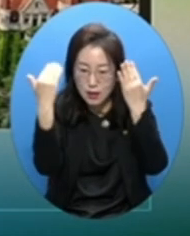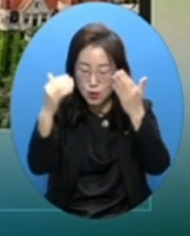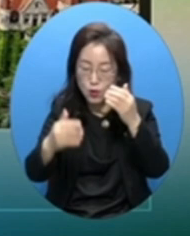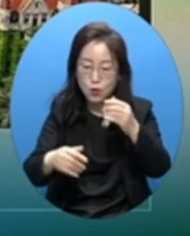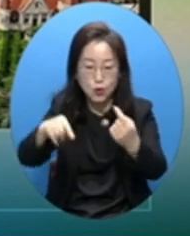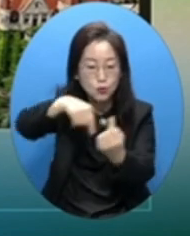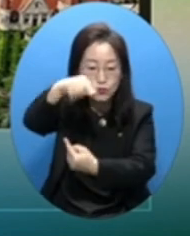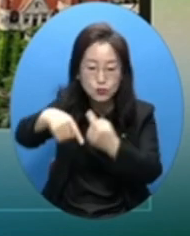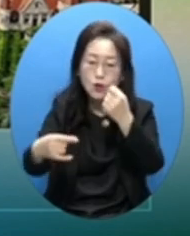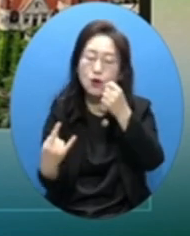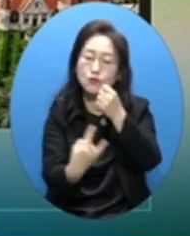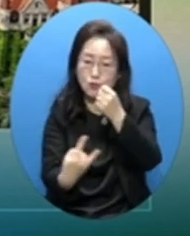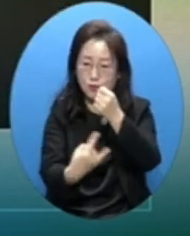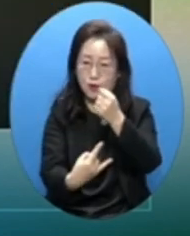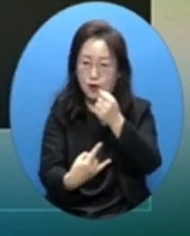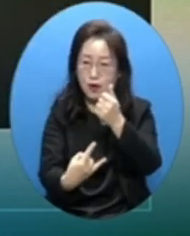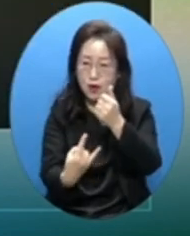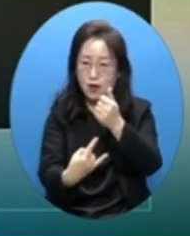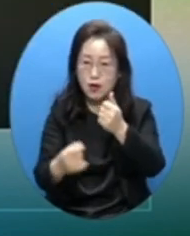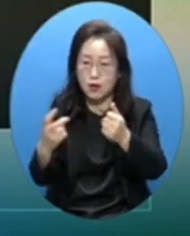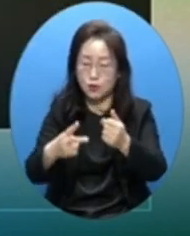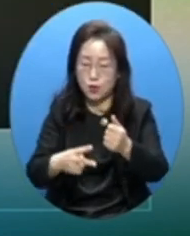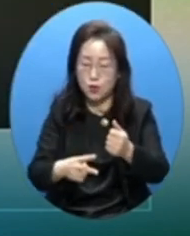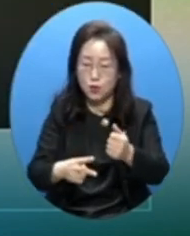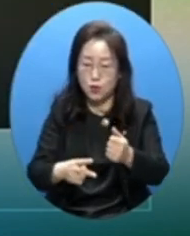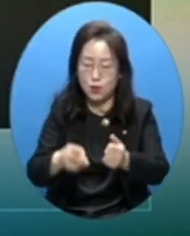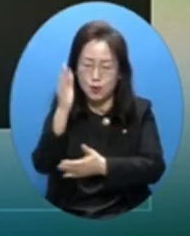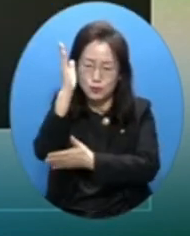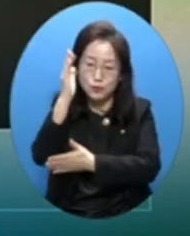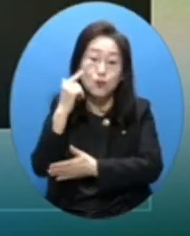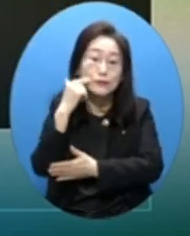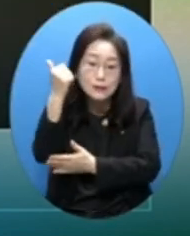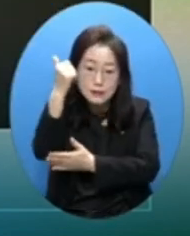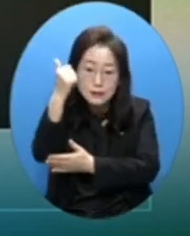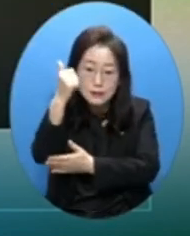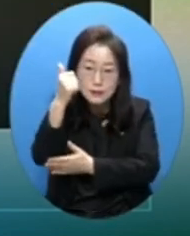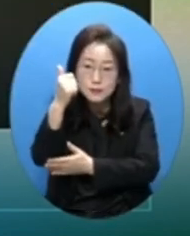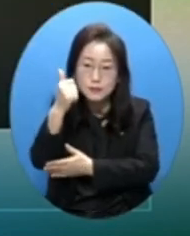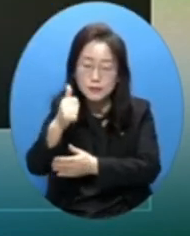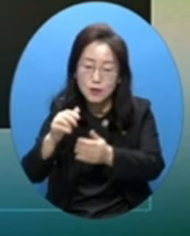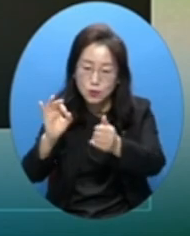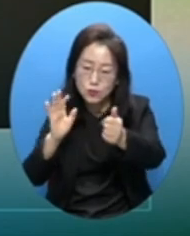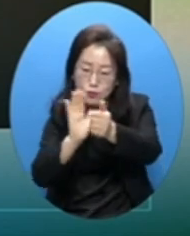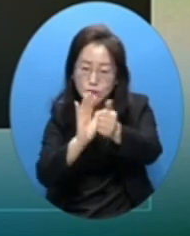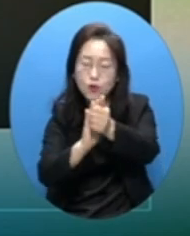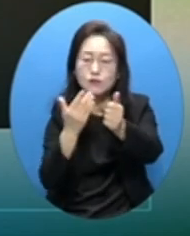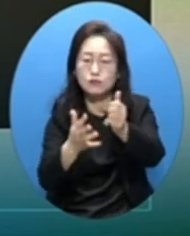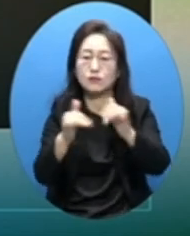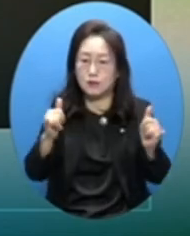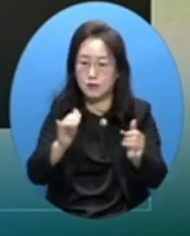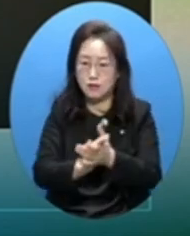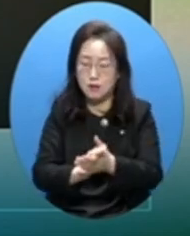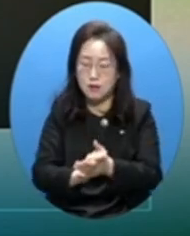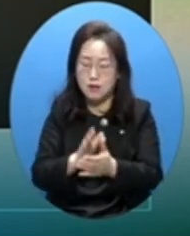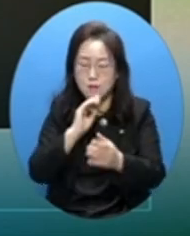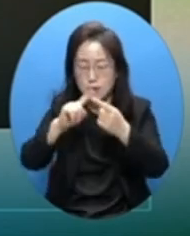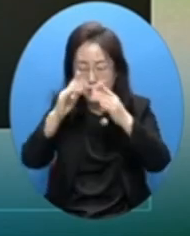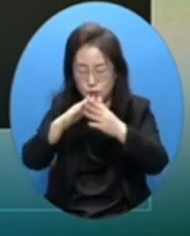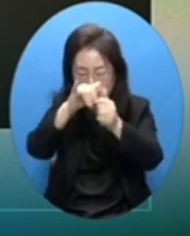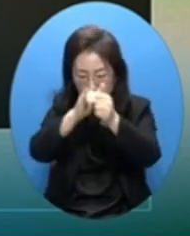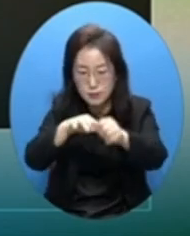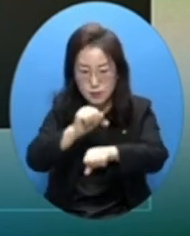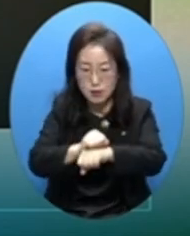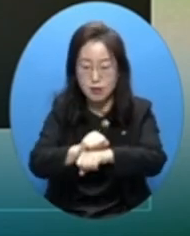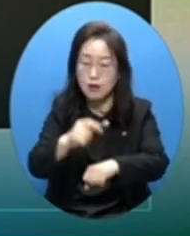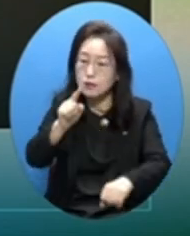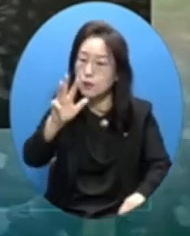운영위원이었고 무디 부흥사의 재정적인 후원자였습니다. 동시에 교회도 열심히 섬기는 집사님이셨는데